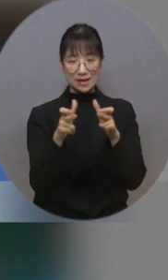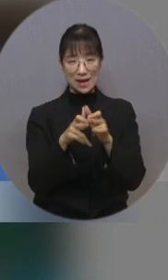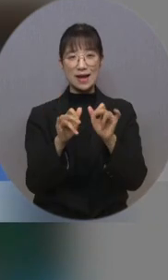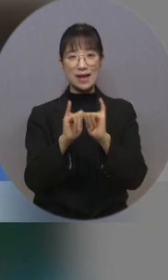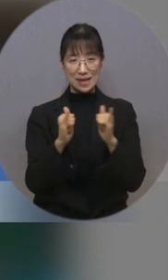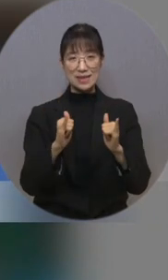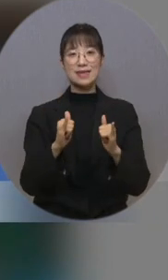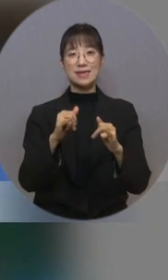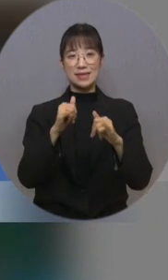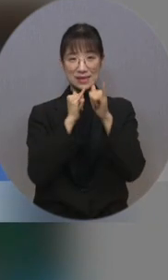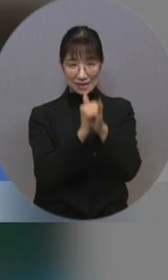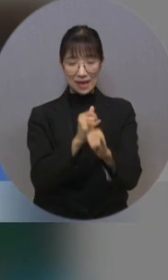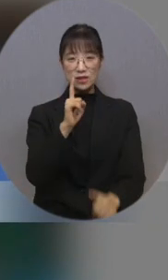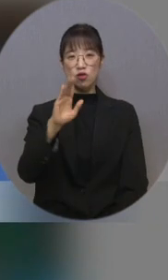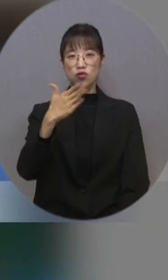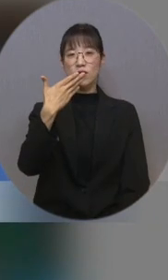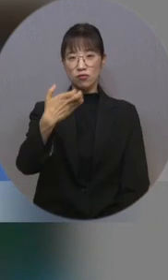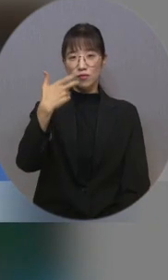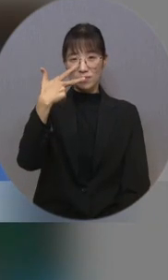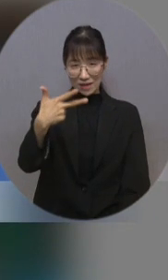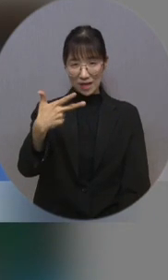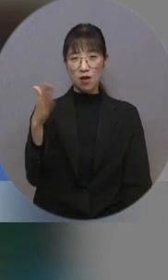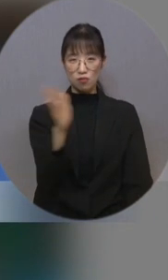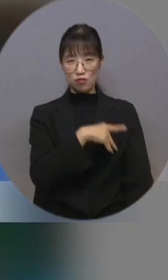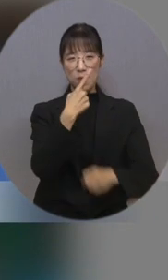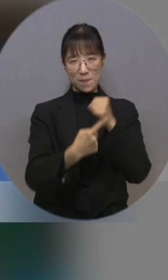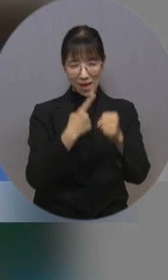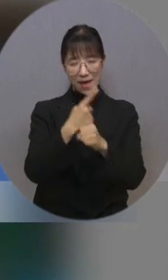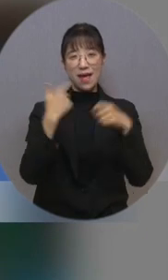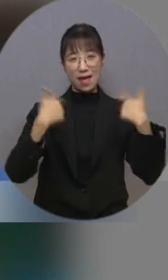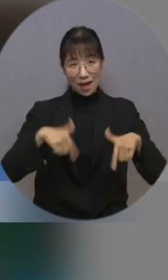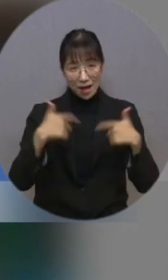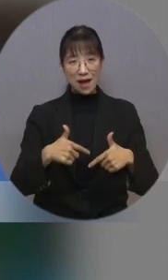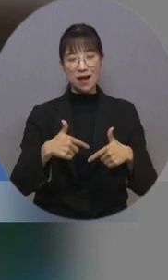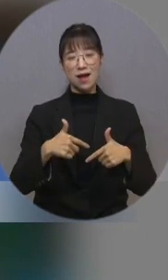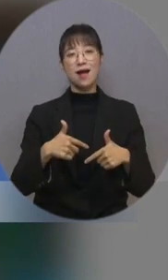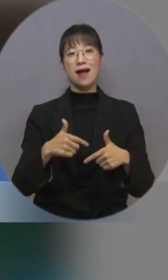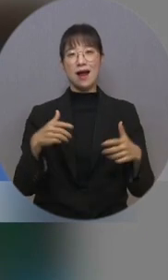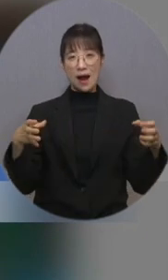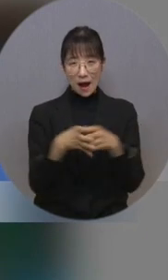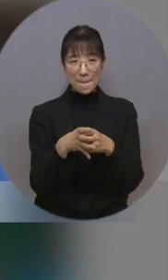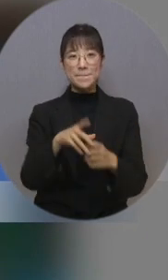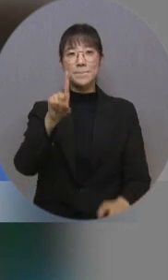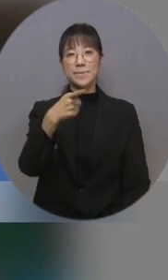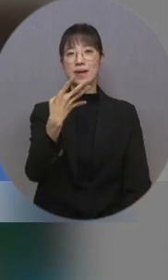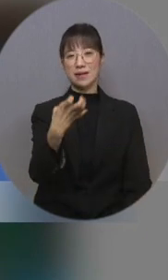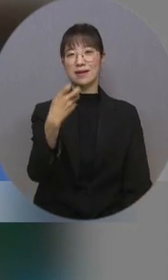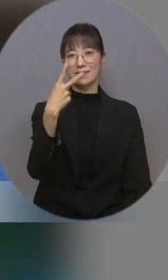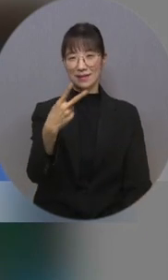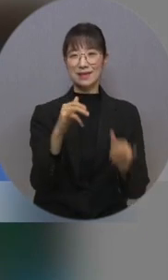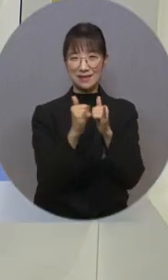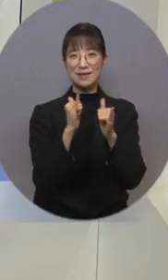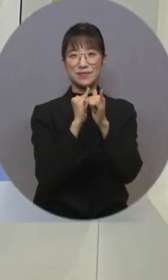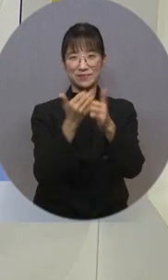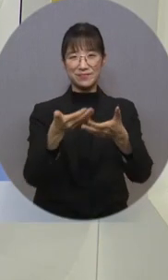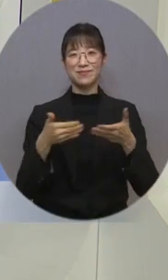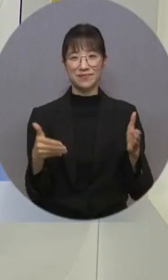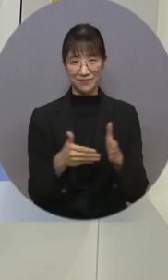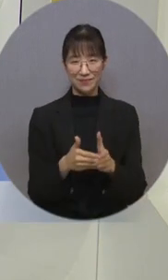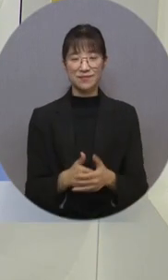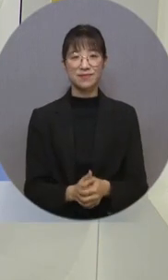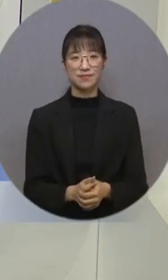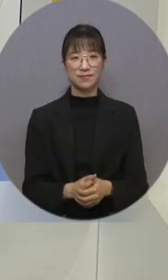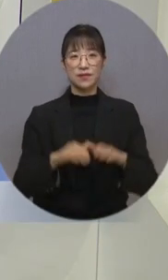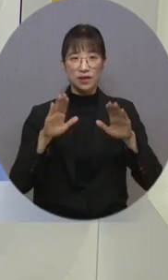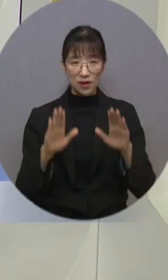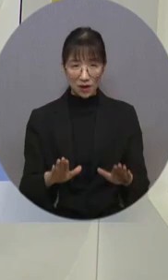지난 1997년부터 매년 개최돼 지난해까지 142명이 수상의 영예를 안았습니다.